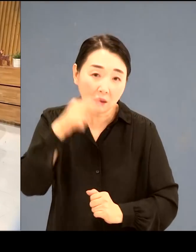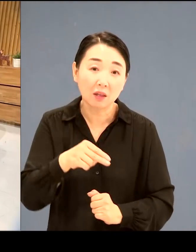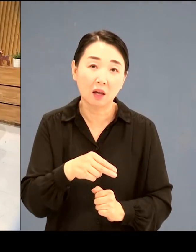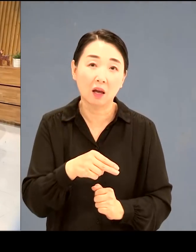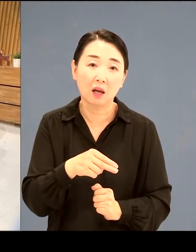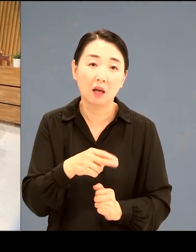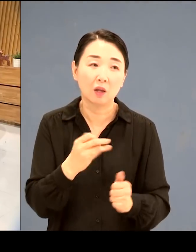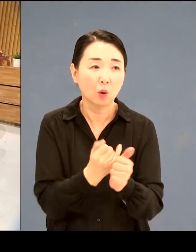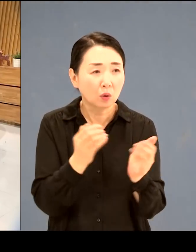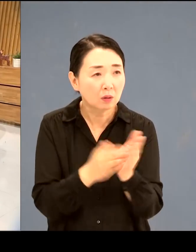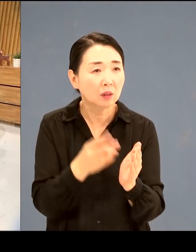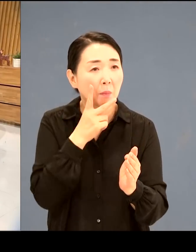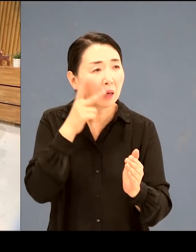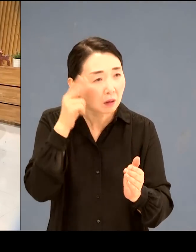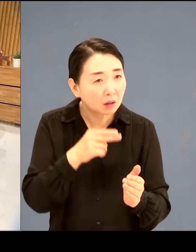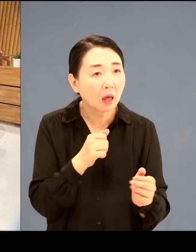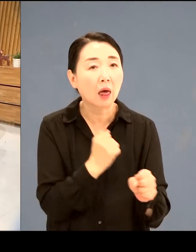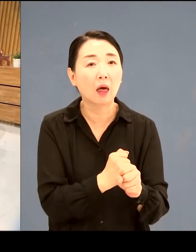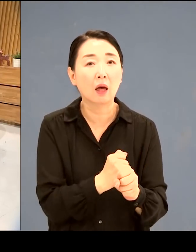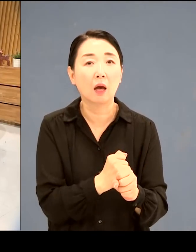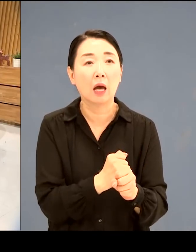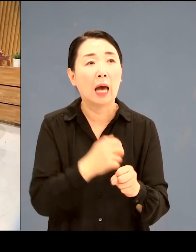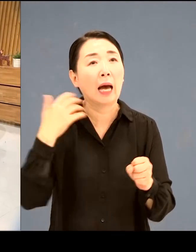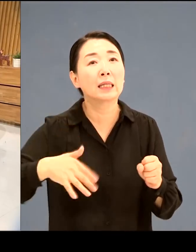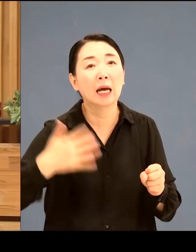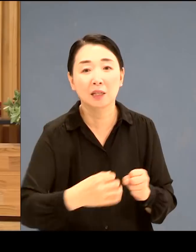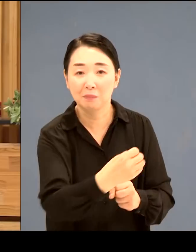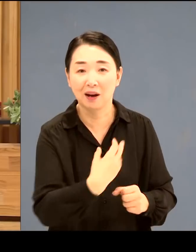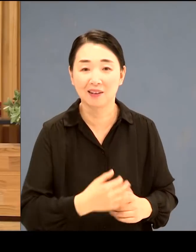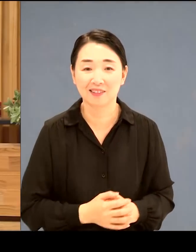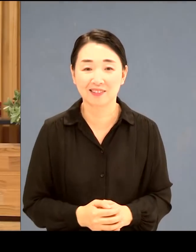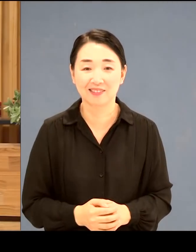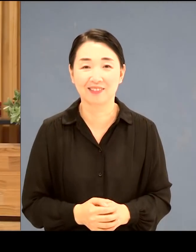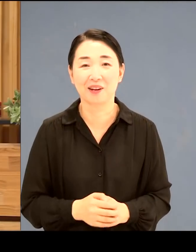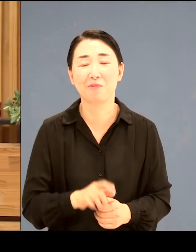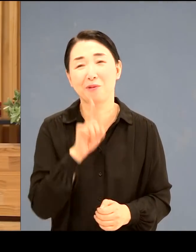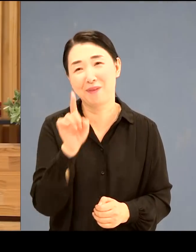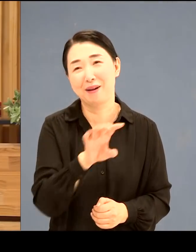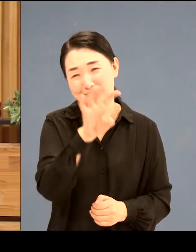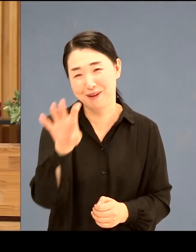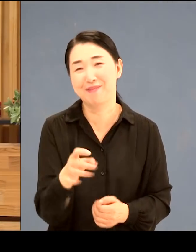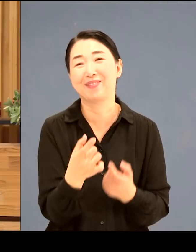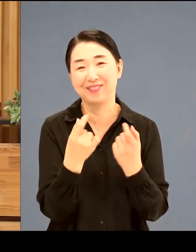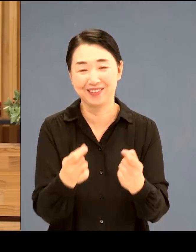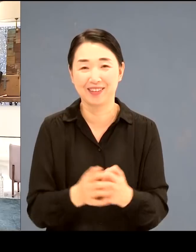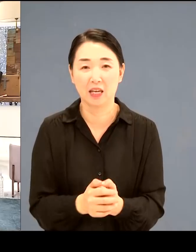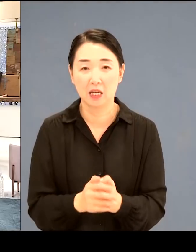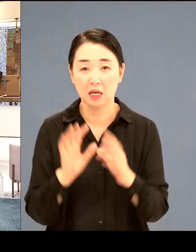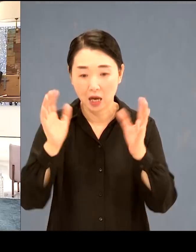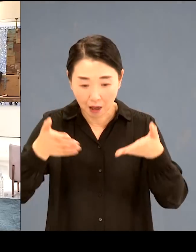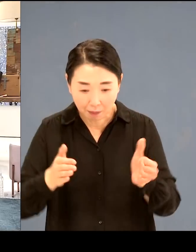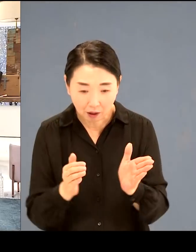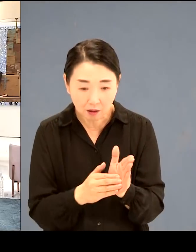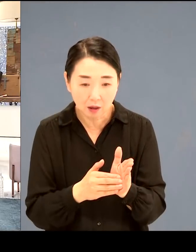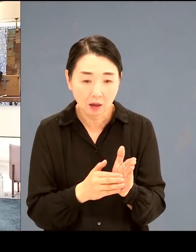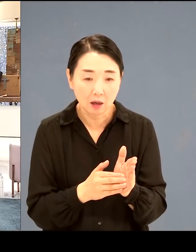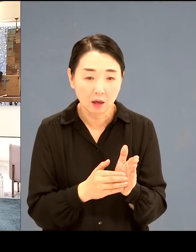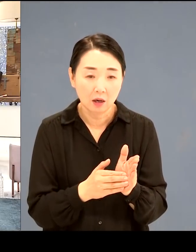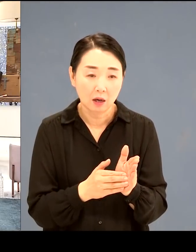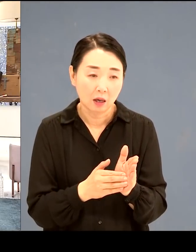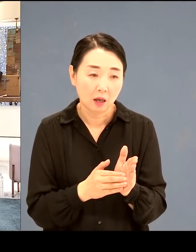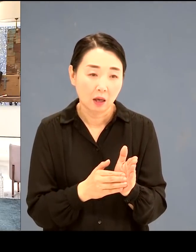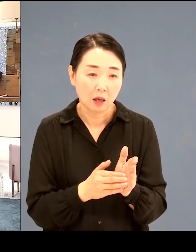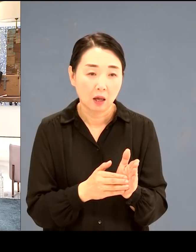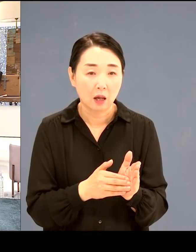그러면 아기가 나면 끊겠다. 아시네요? 보통 레파토리 네. 단계가 그래서 뭐죠? 아기가 낳았는데 아기가 아빠 담배 끊으세요?